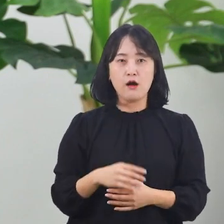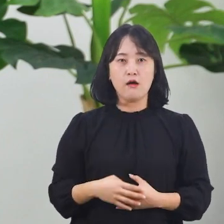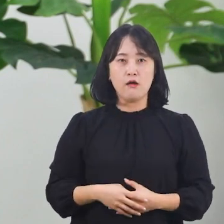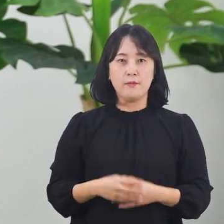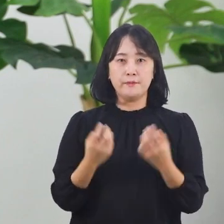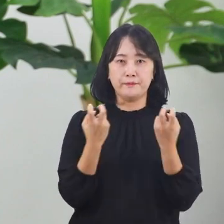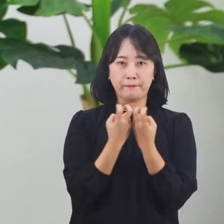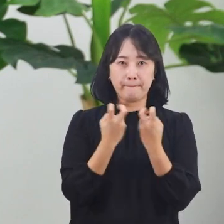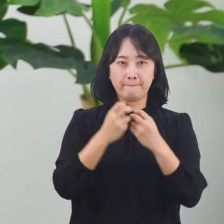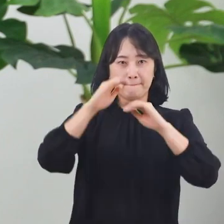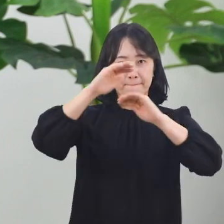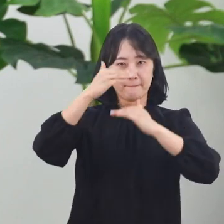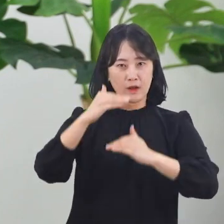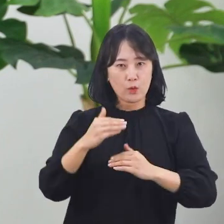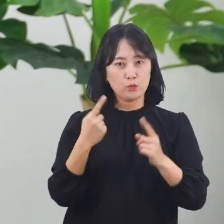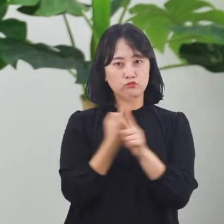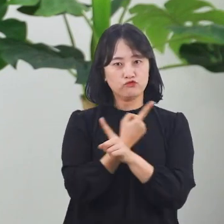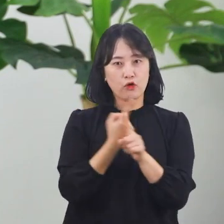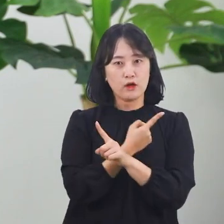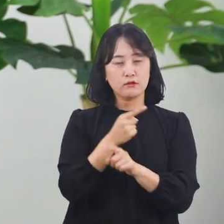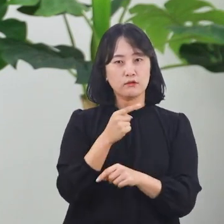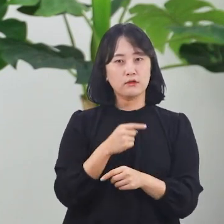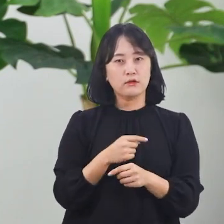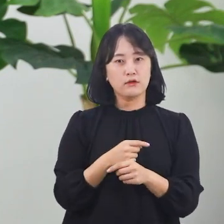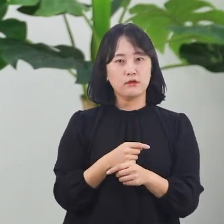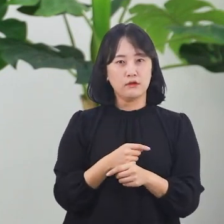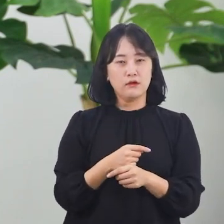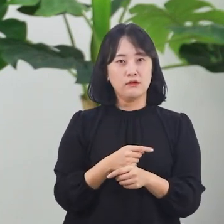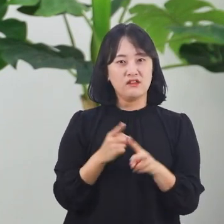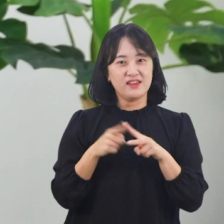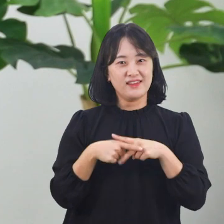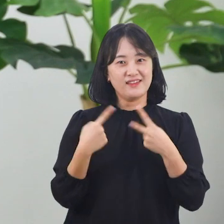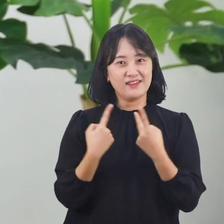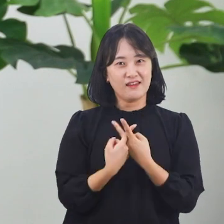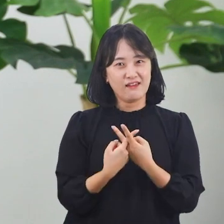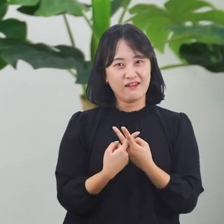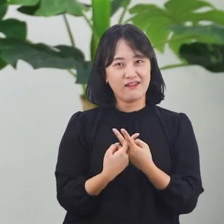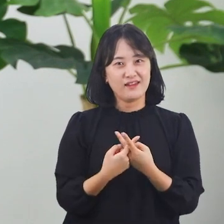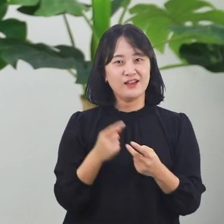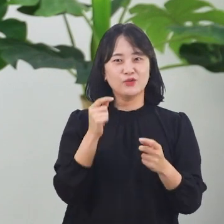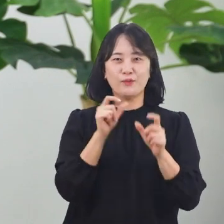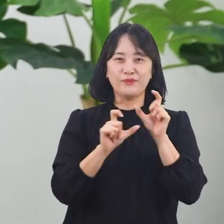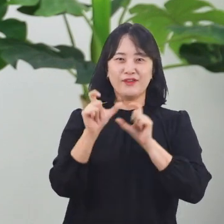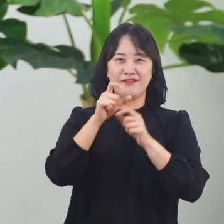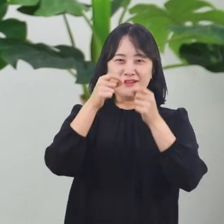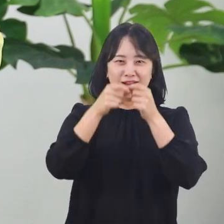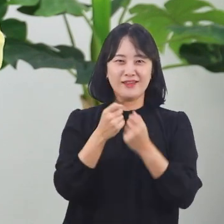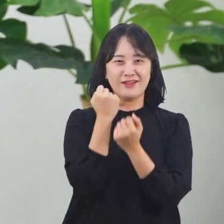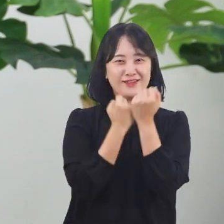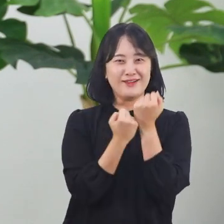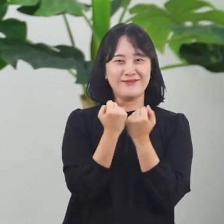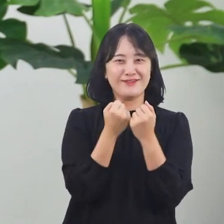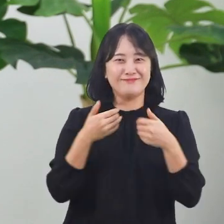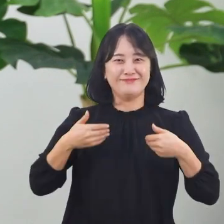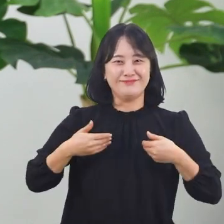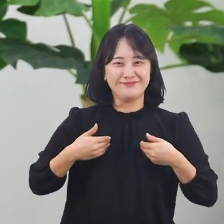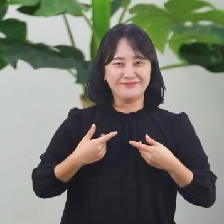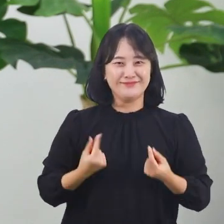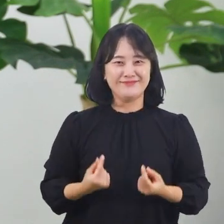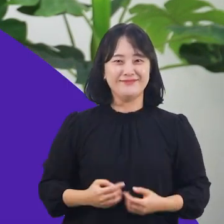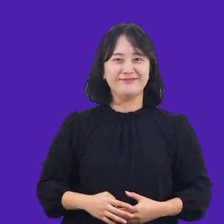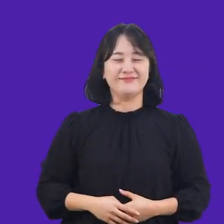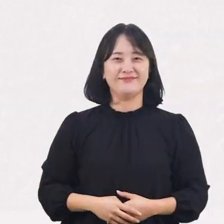환경과 방법, 내용 등을 수정하는 거라고 이해를 했는데요. 조금 더 자세한 설명 들어봐야 할 것 같습니다.